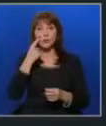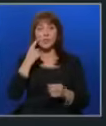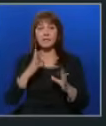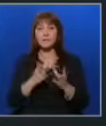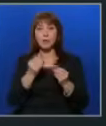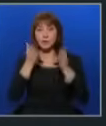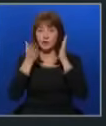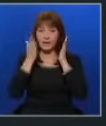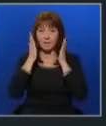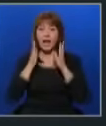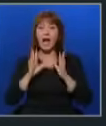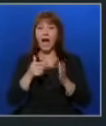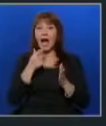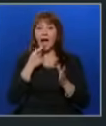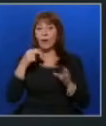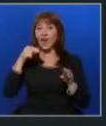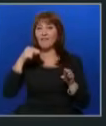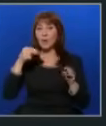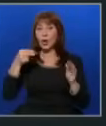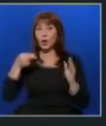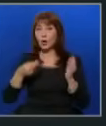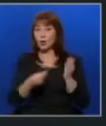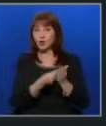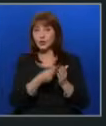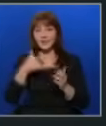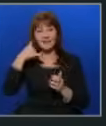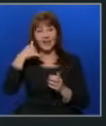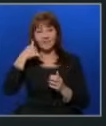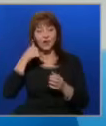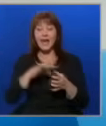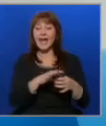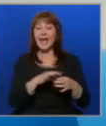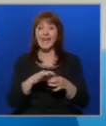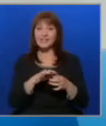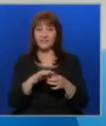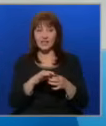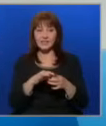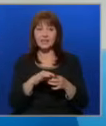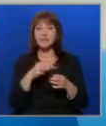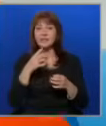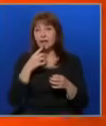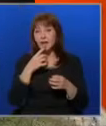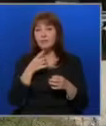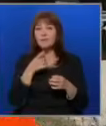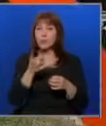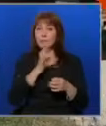Ако е включен телефона и е свързан с клетките на операторите, да, ще получават такива съобщения.